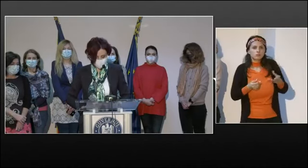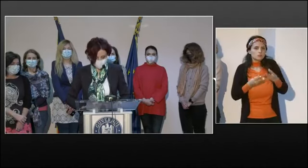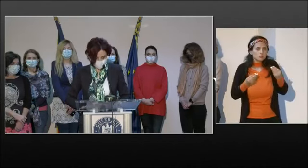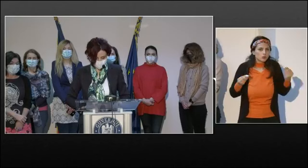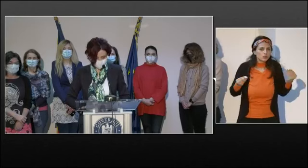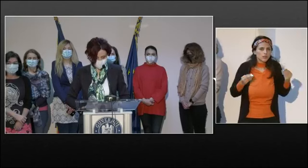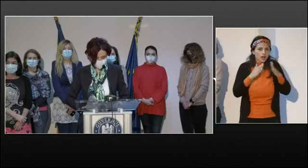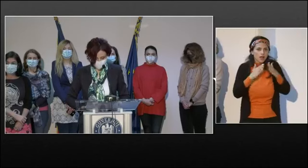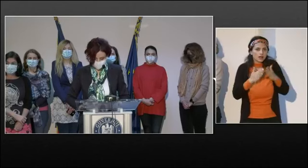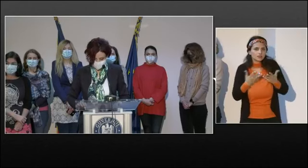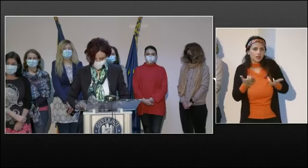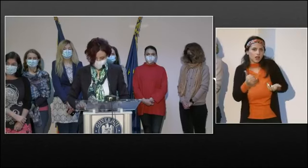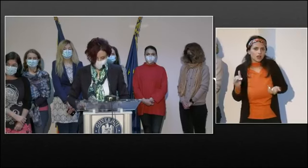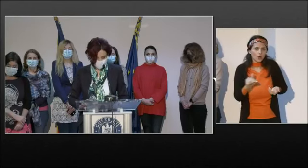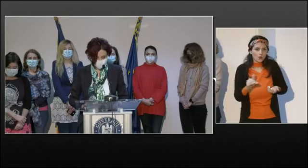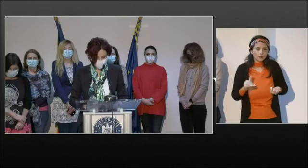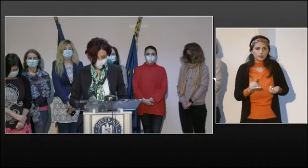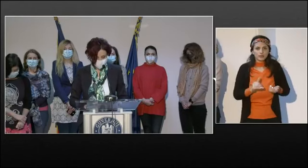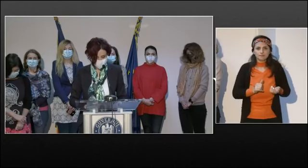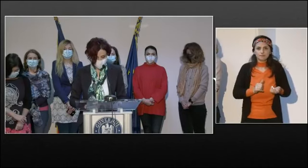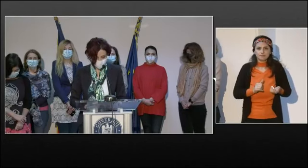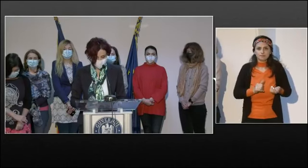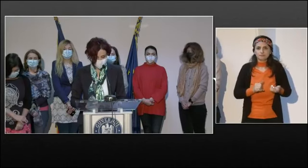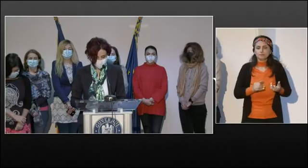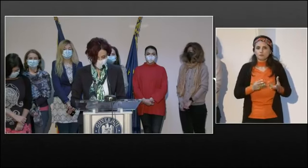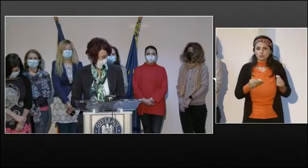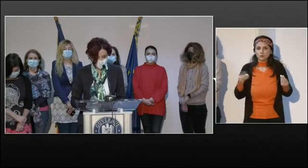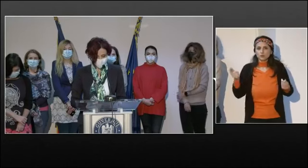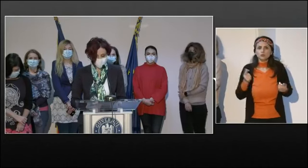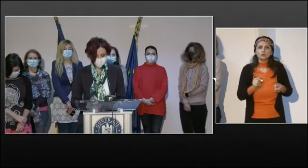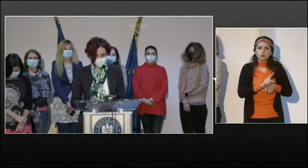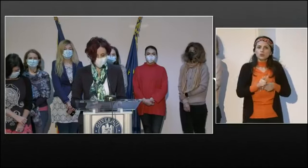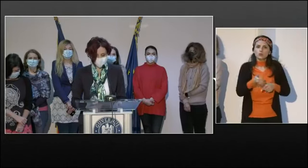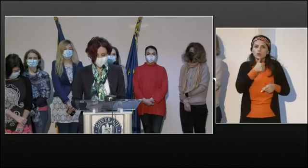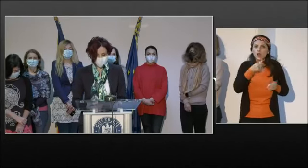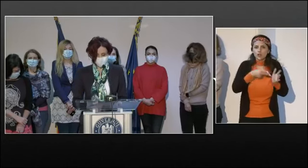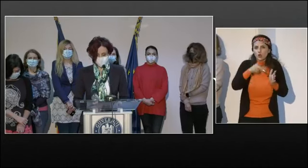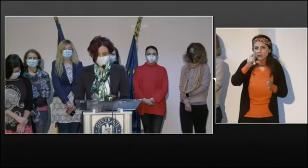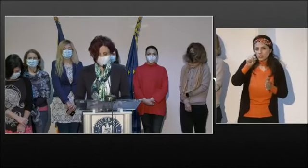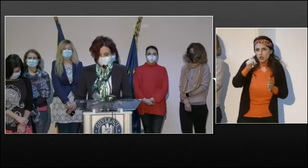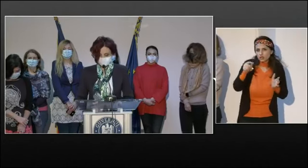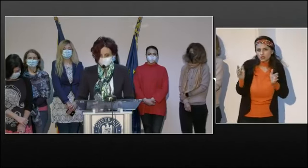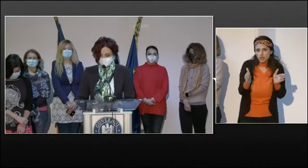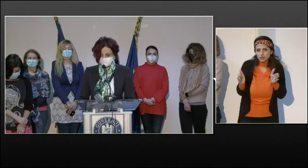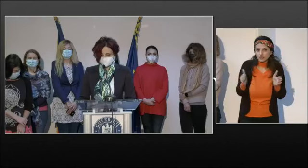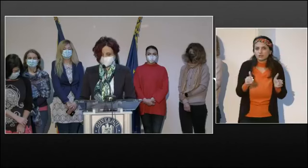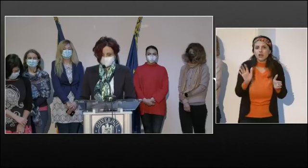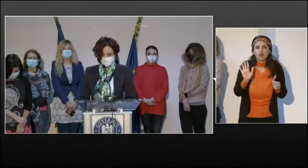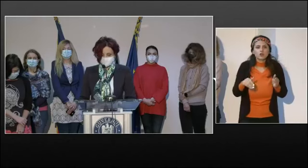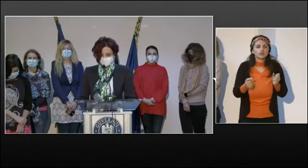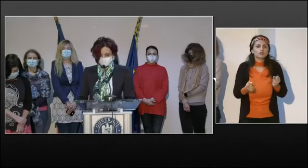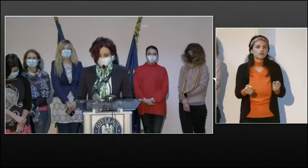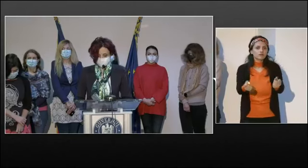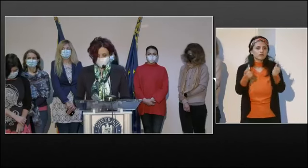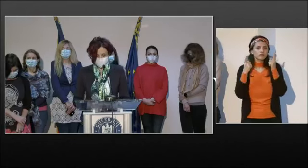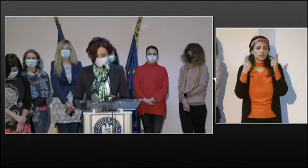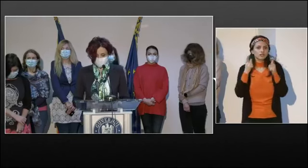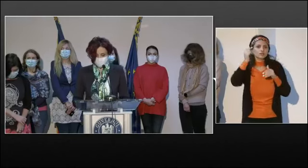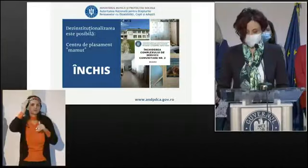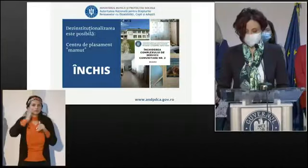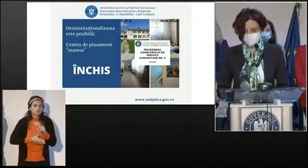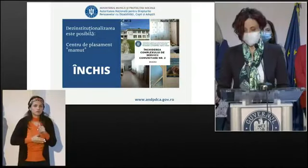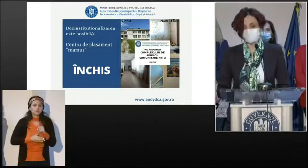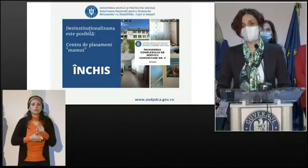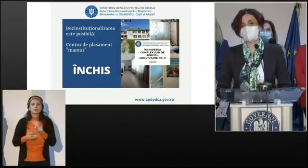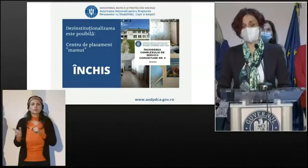pe parcursul pe parcursul acestui an a fost finalizat procesul de închidere a unui centru